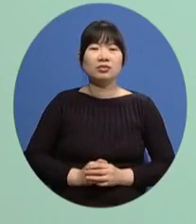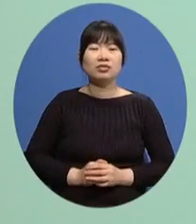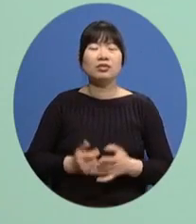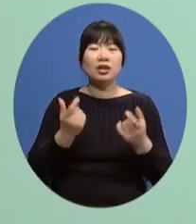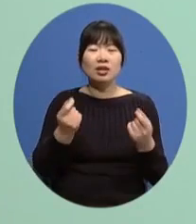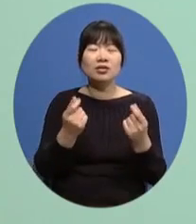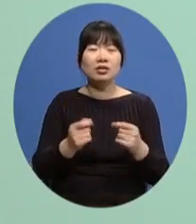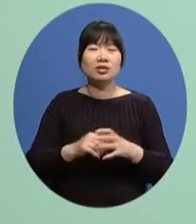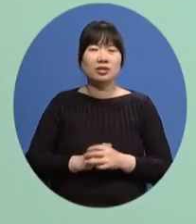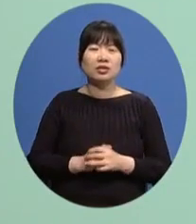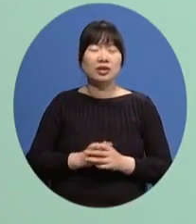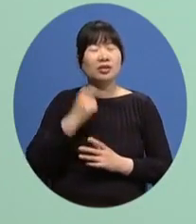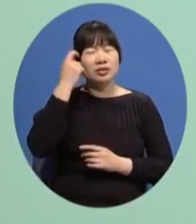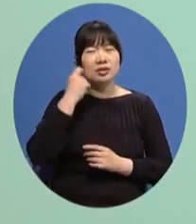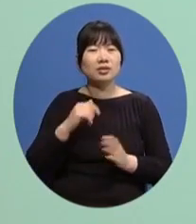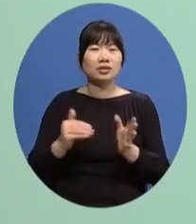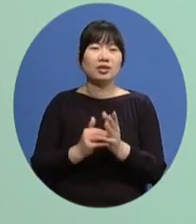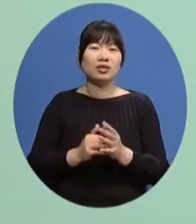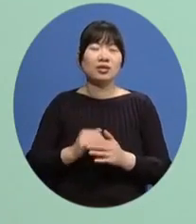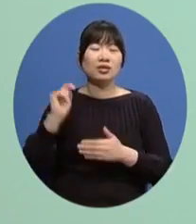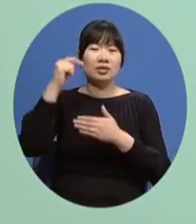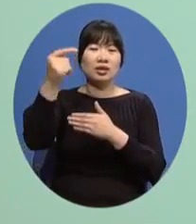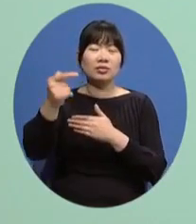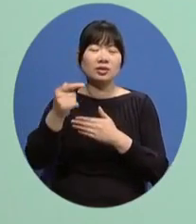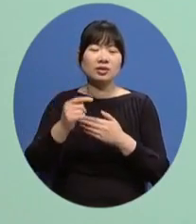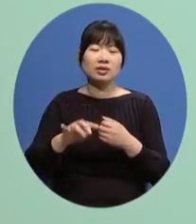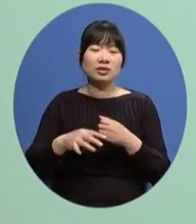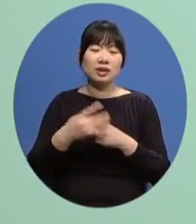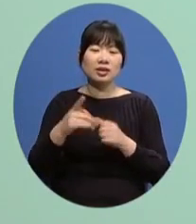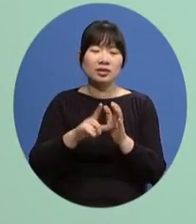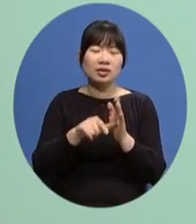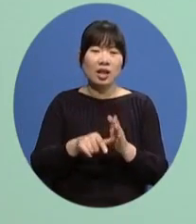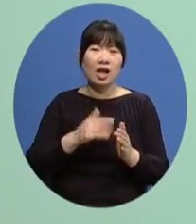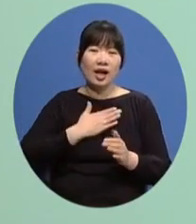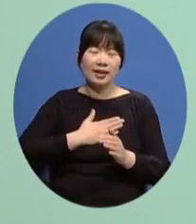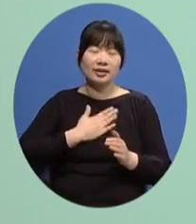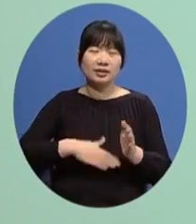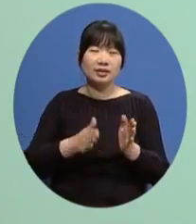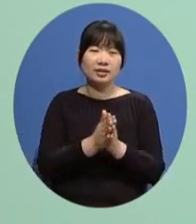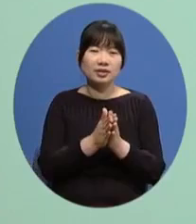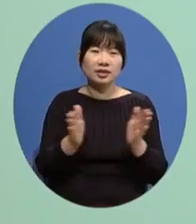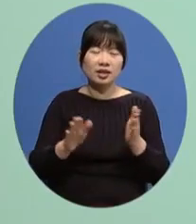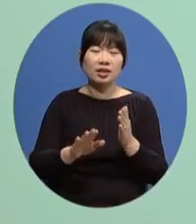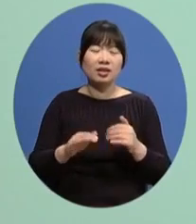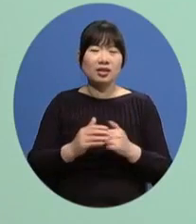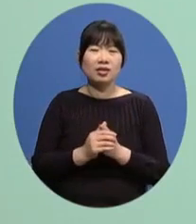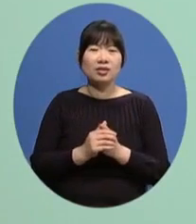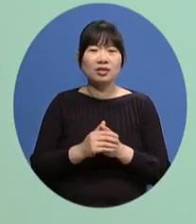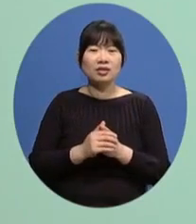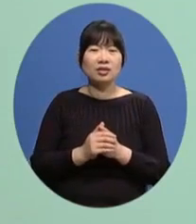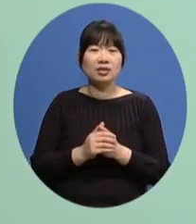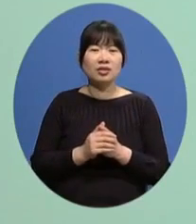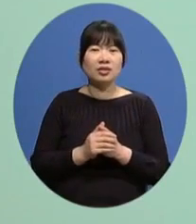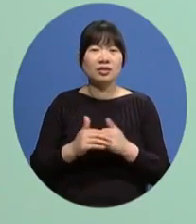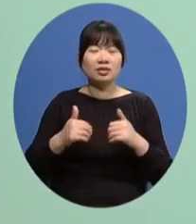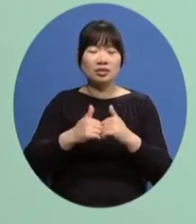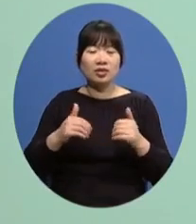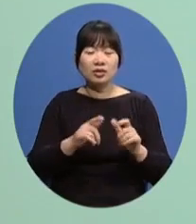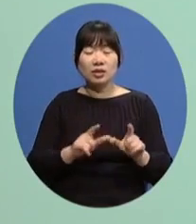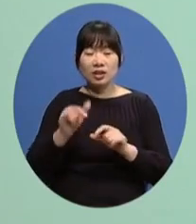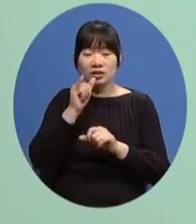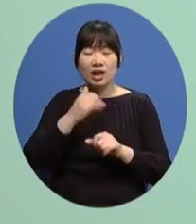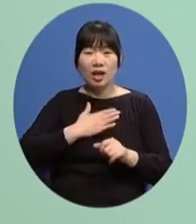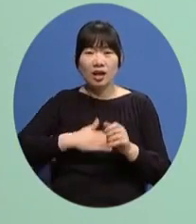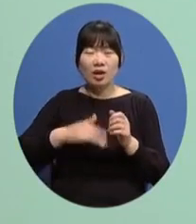봤던 거고 느꼈었고 그다음에 4학년 때를 제가 알게 된 거는 따로 살아야 되는 걸 알게 된 거죠.